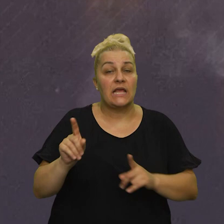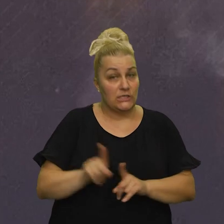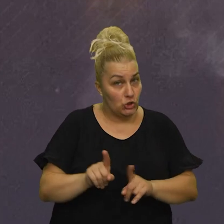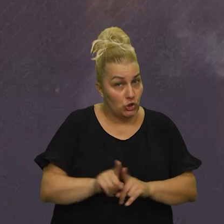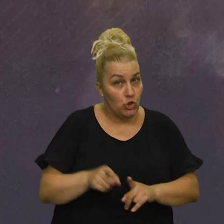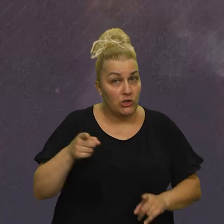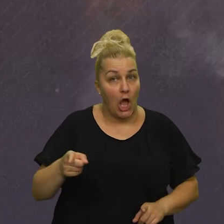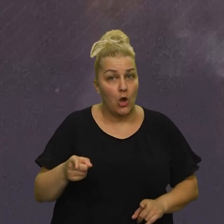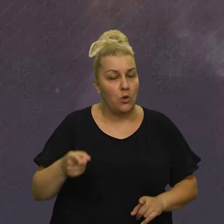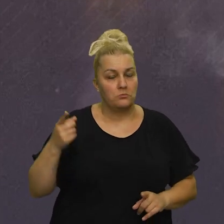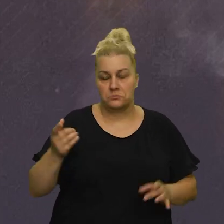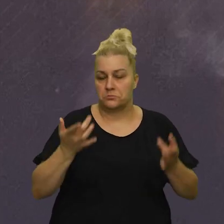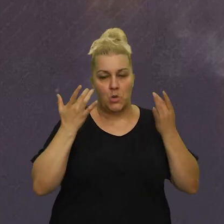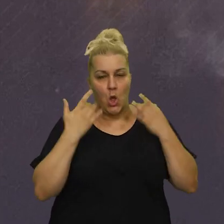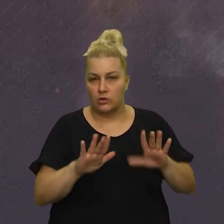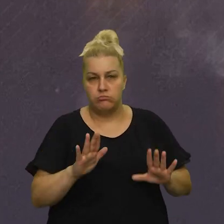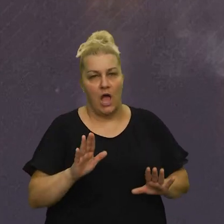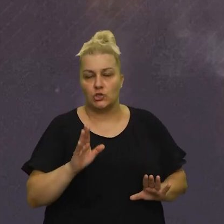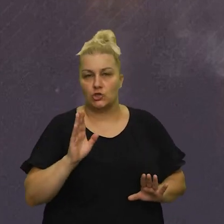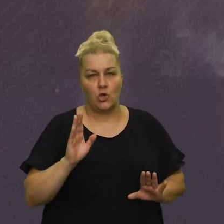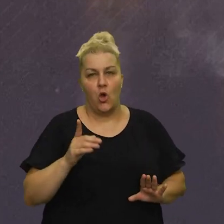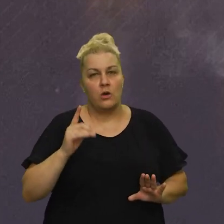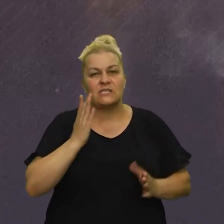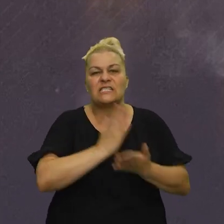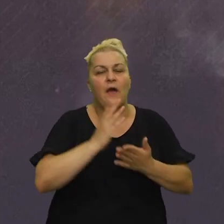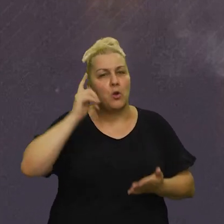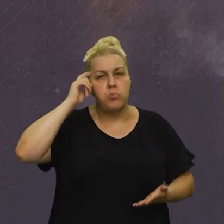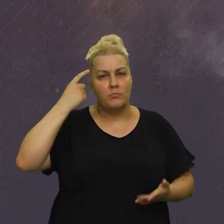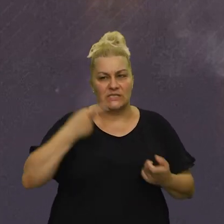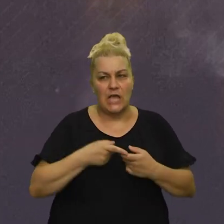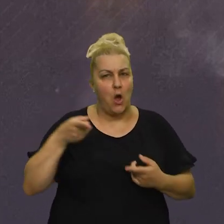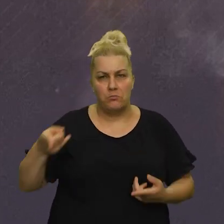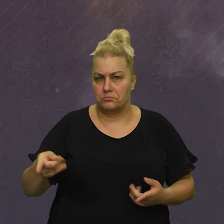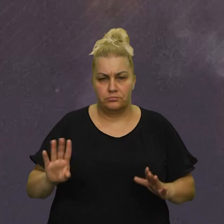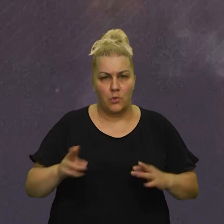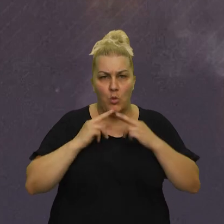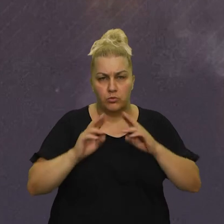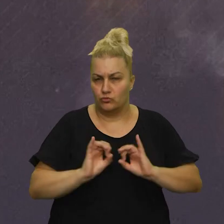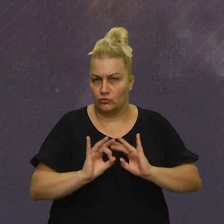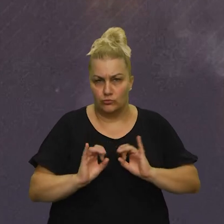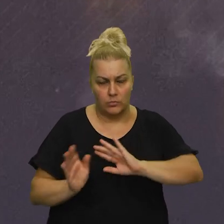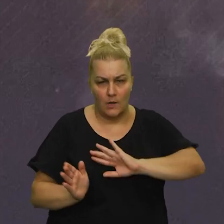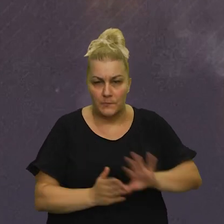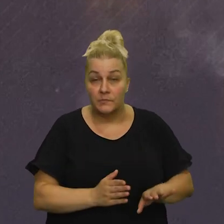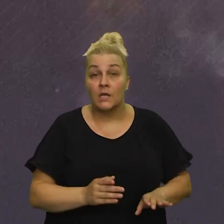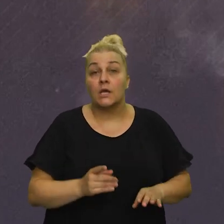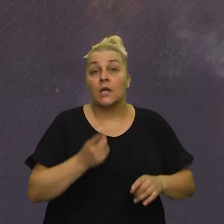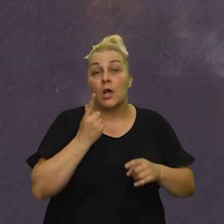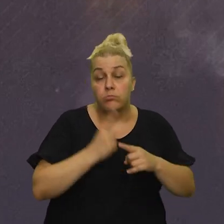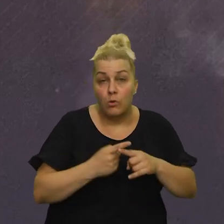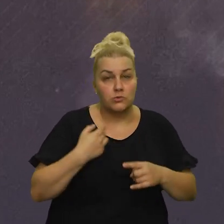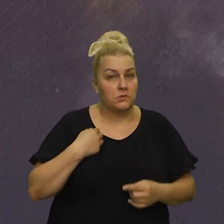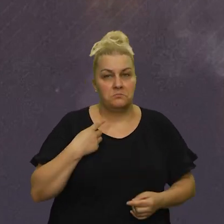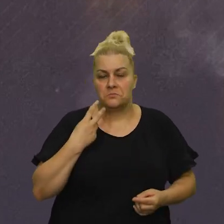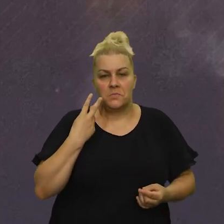je odbacio svaku tu pomisao na to, a u ostalom ne vidim